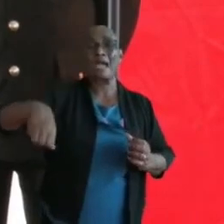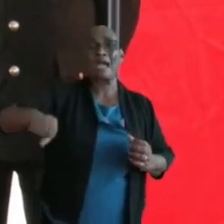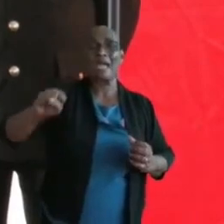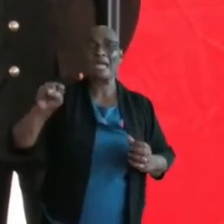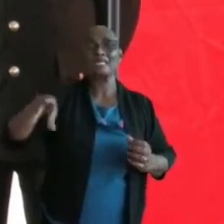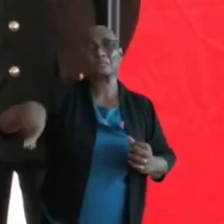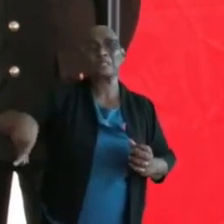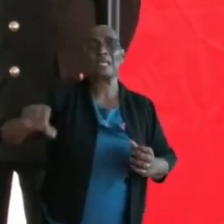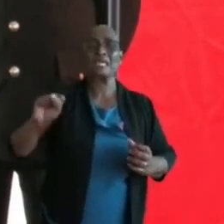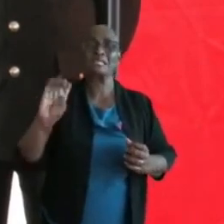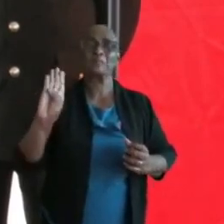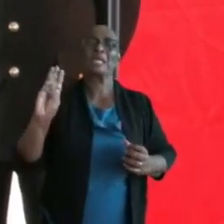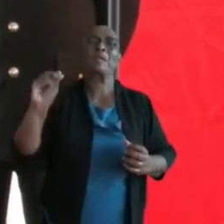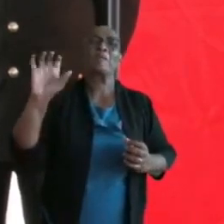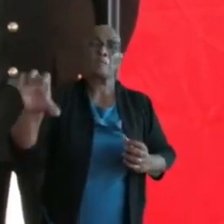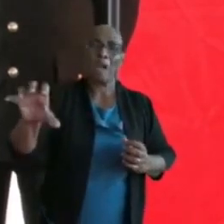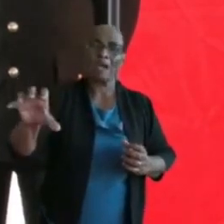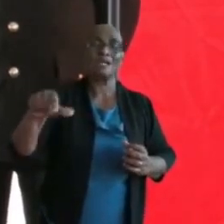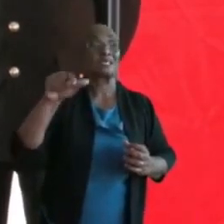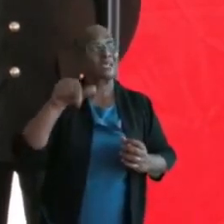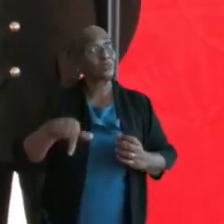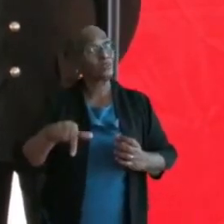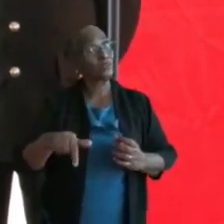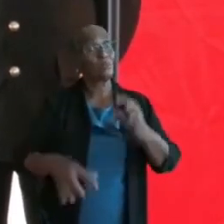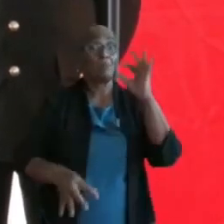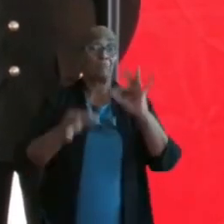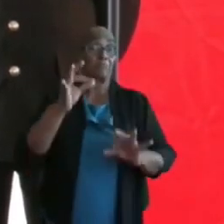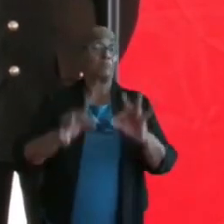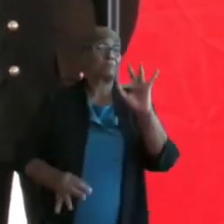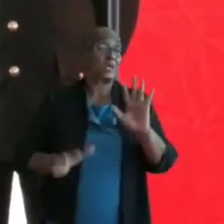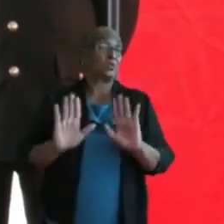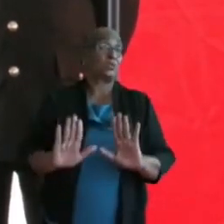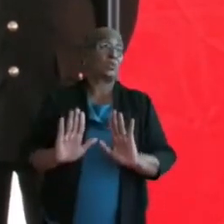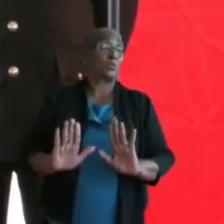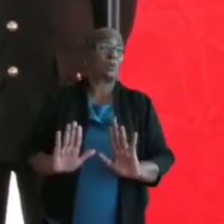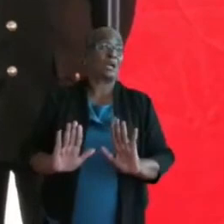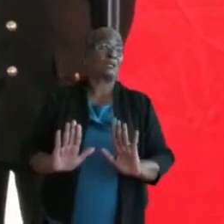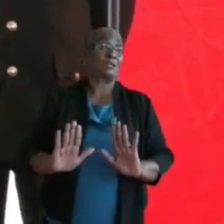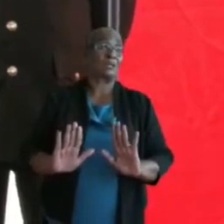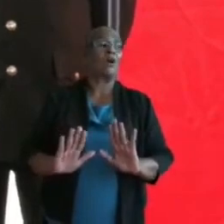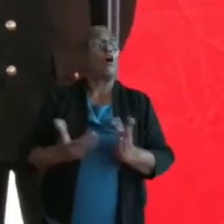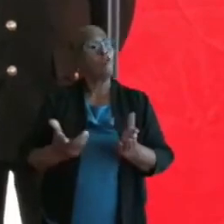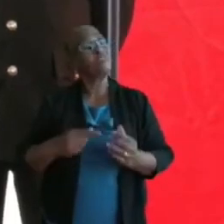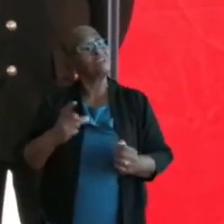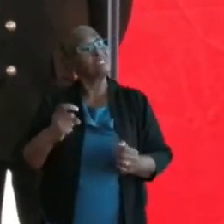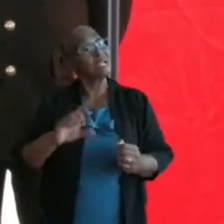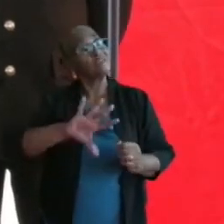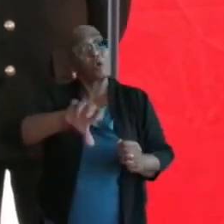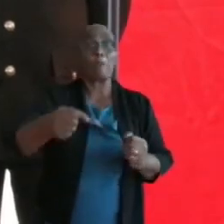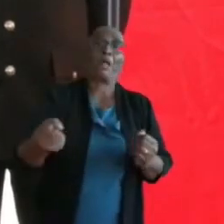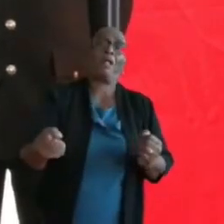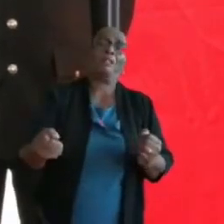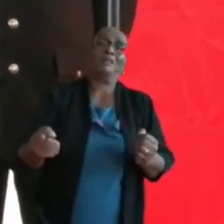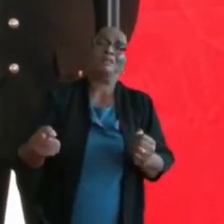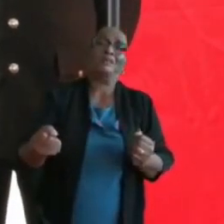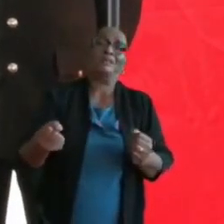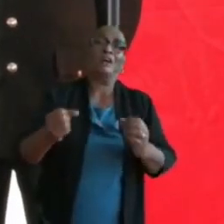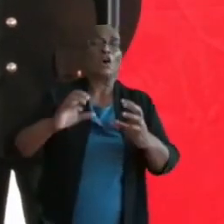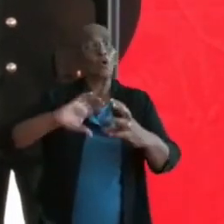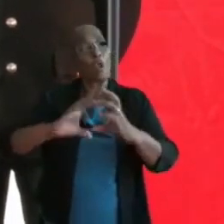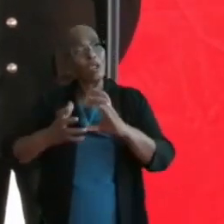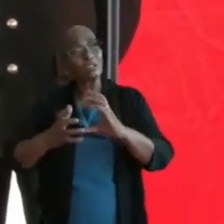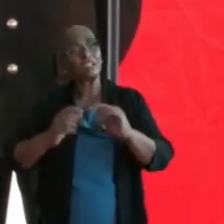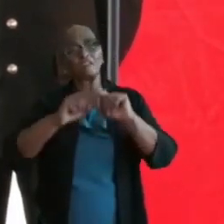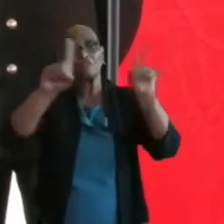zijn opgesloten, wachten op berechting of worden binnenkort opgehaald. Corruptief